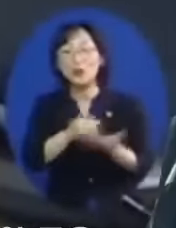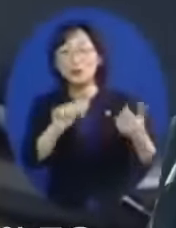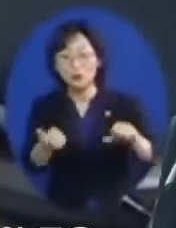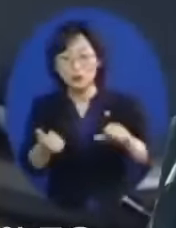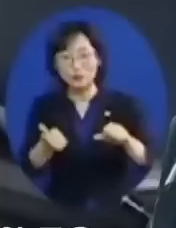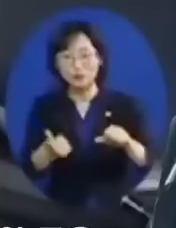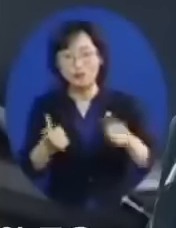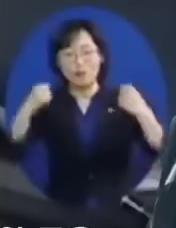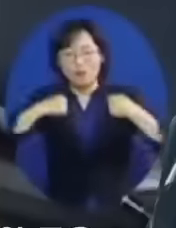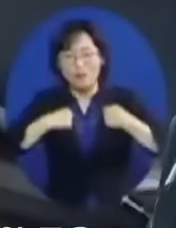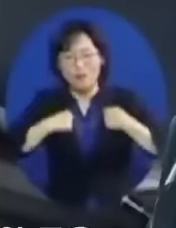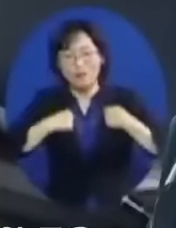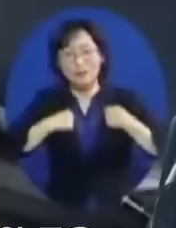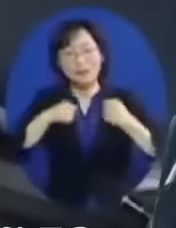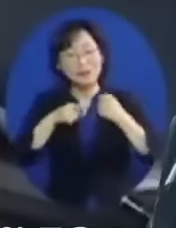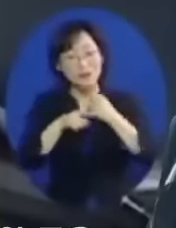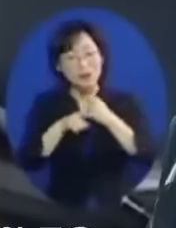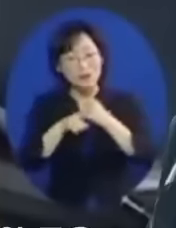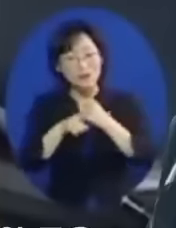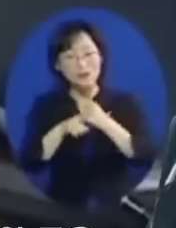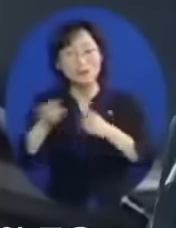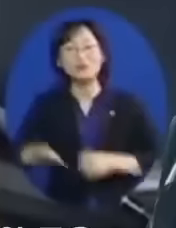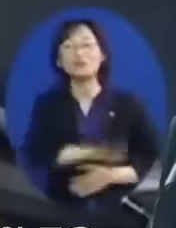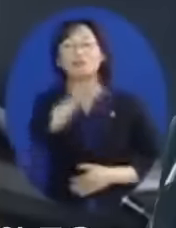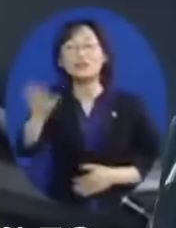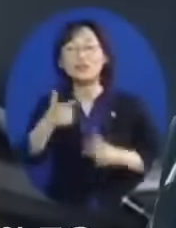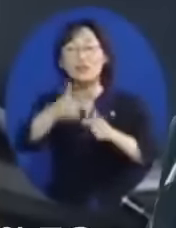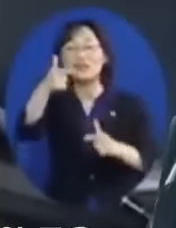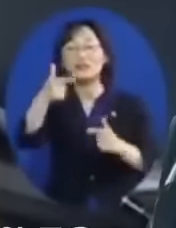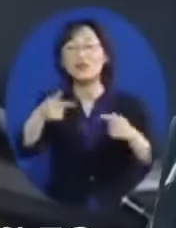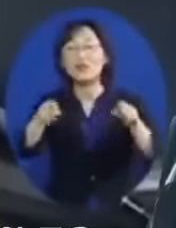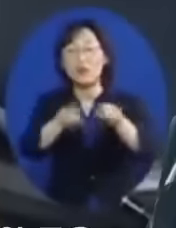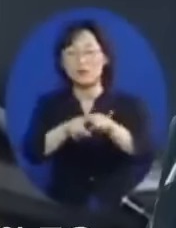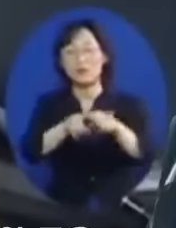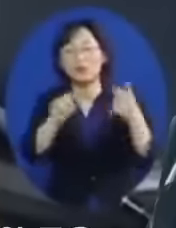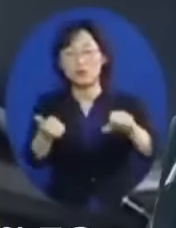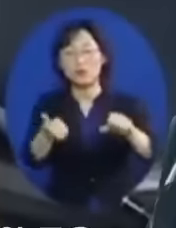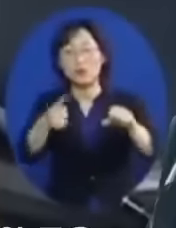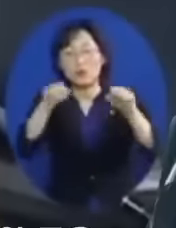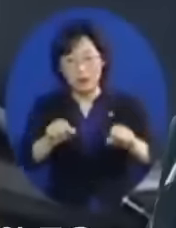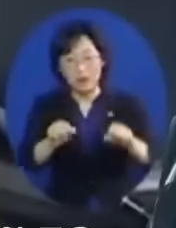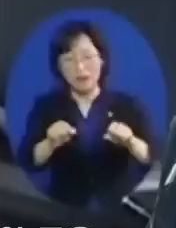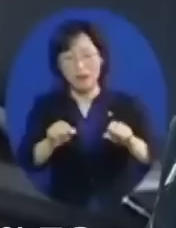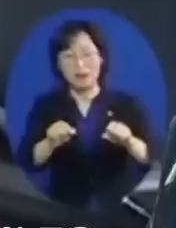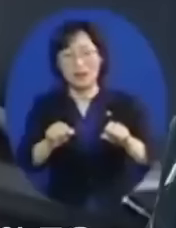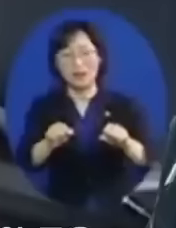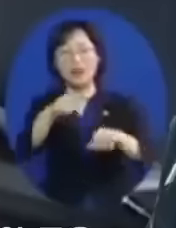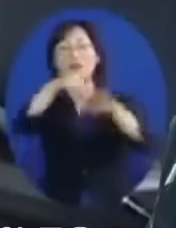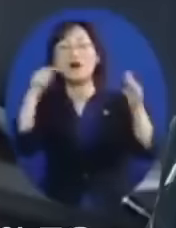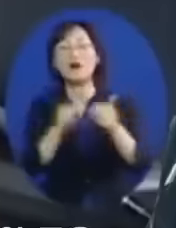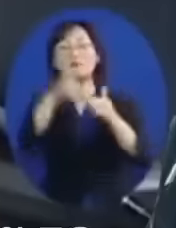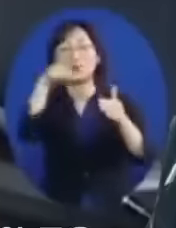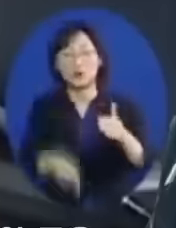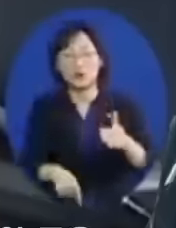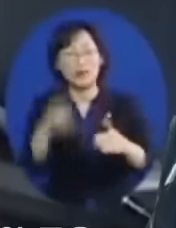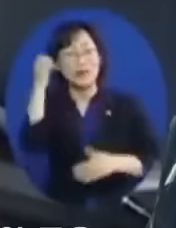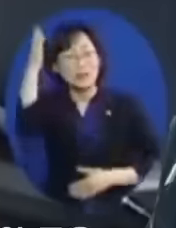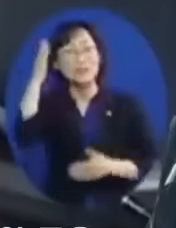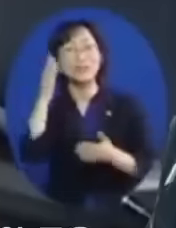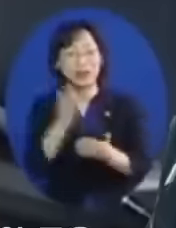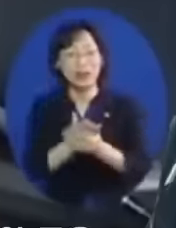죽음을 긁으신다는 것은 우리는 예수와 함께 죽고 예수와 함께 살았다는 것을 마음속에 잊지